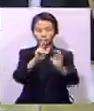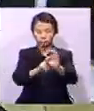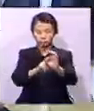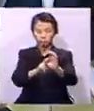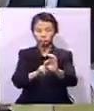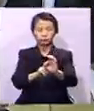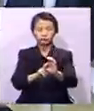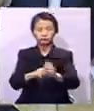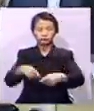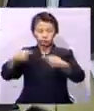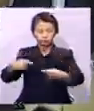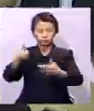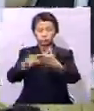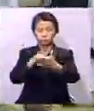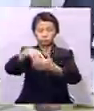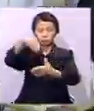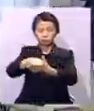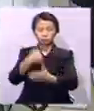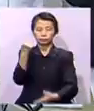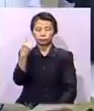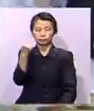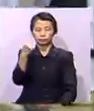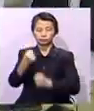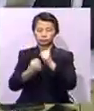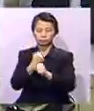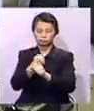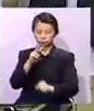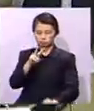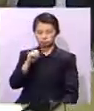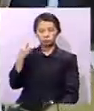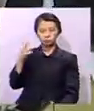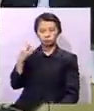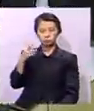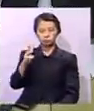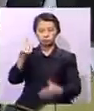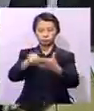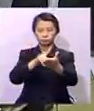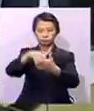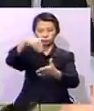yang dipertandingkan pada Pelaraya Negeri ke-11 pada tahun 2016. Pada